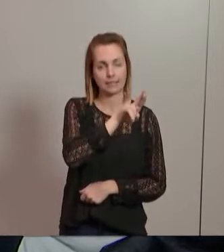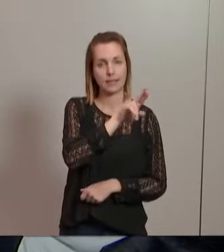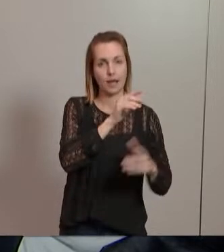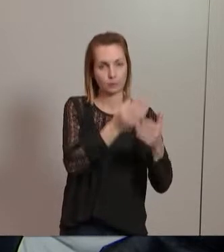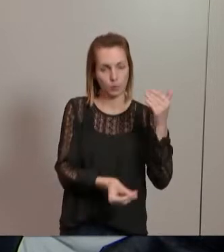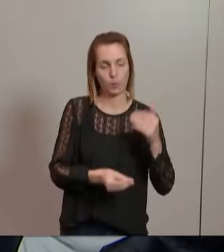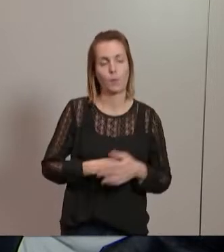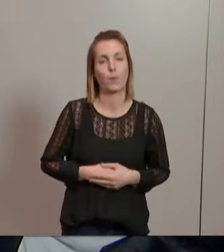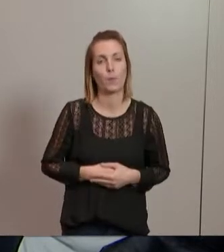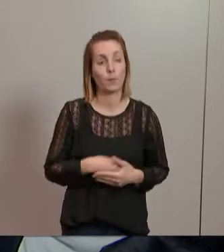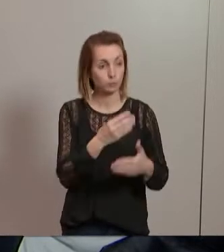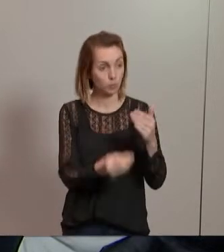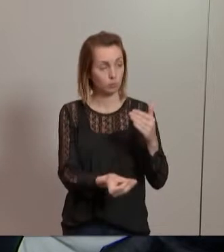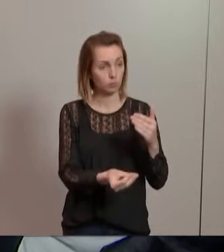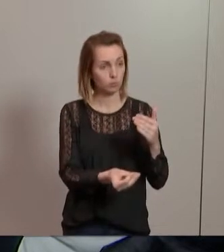Absent. Absent.